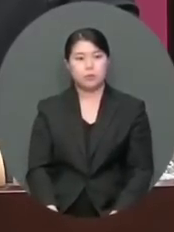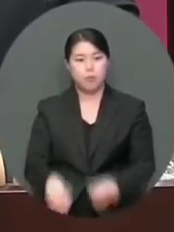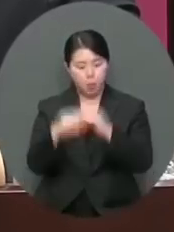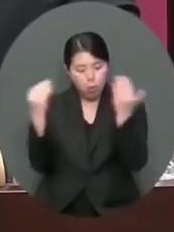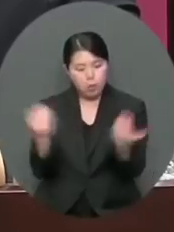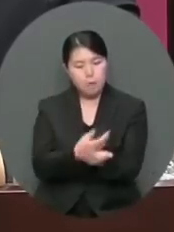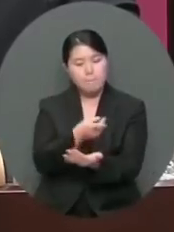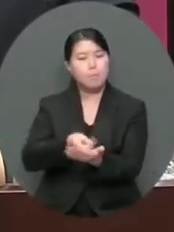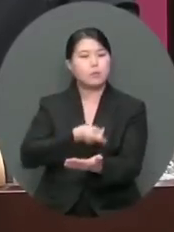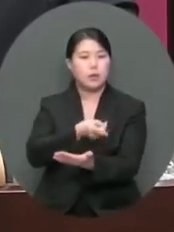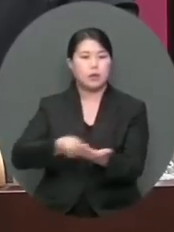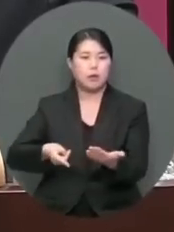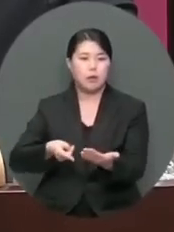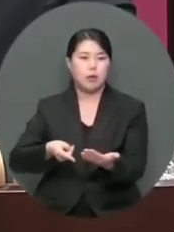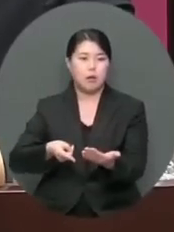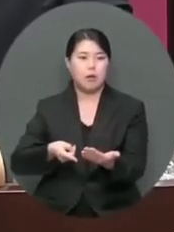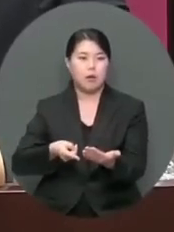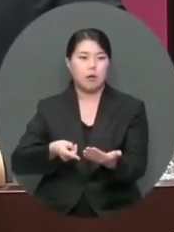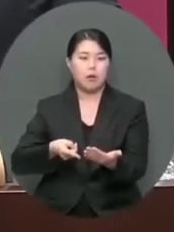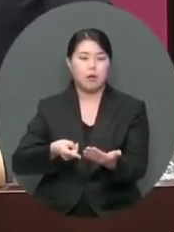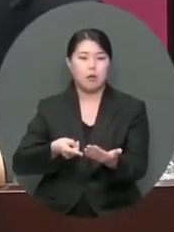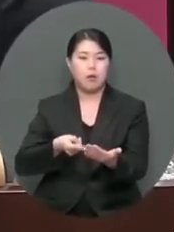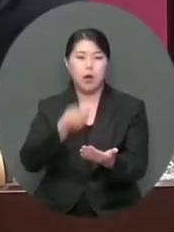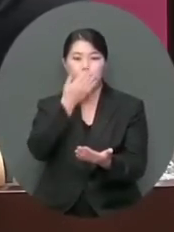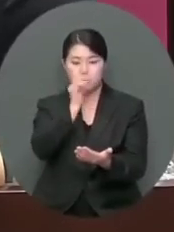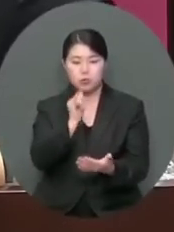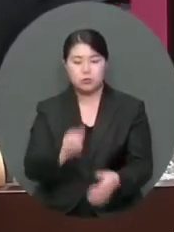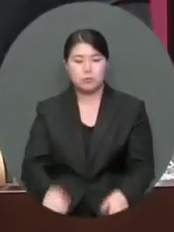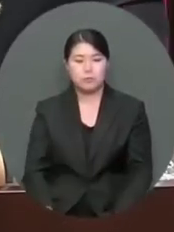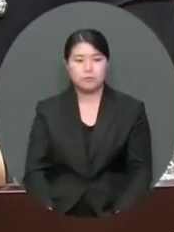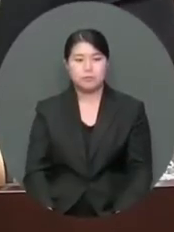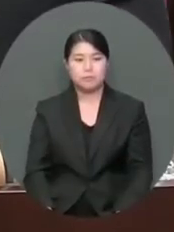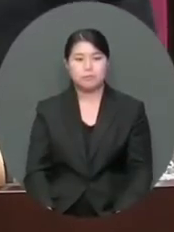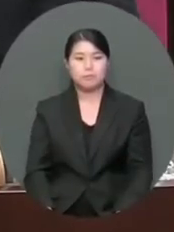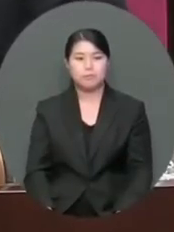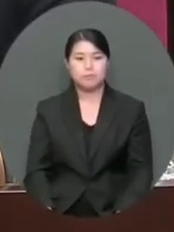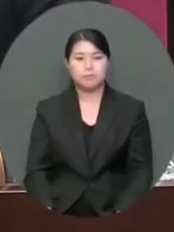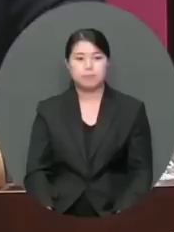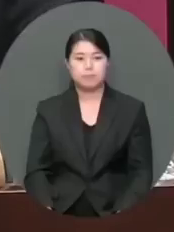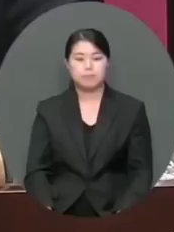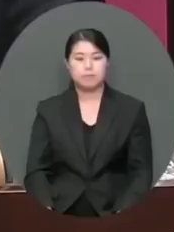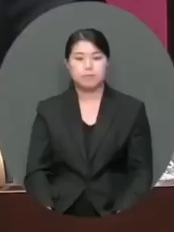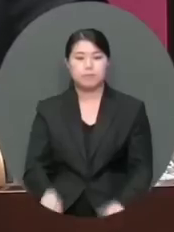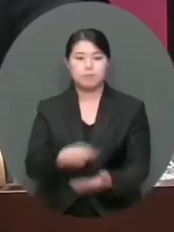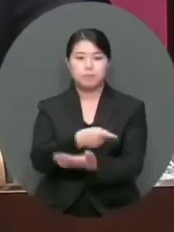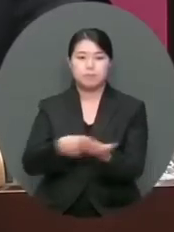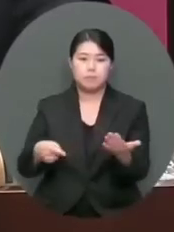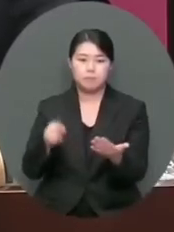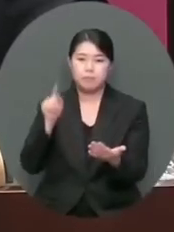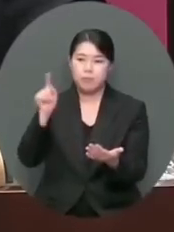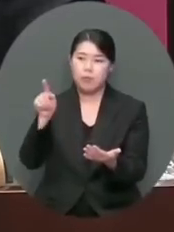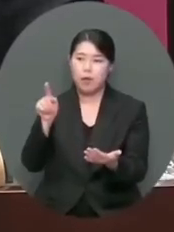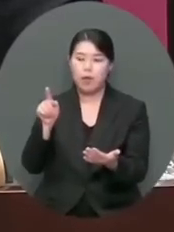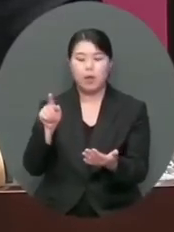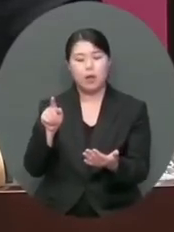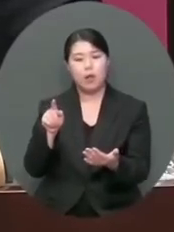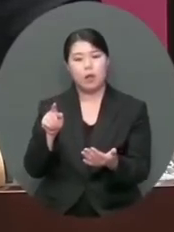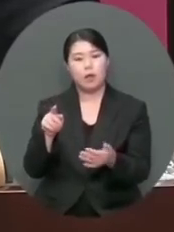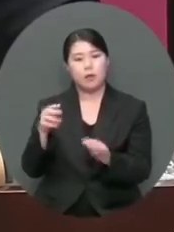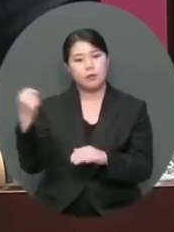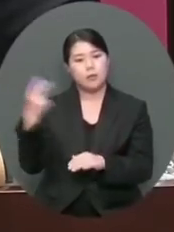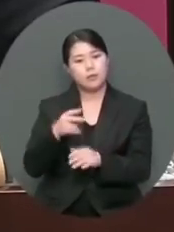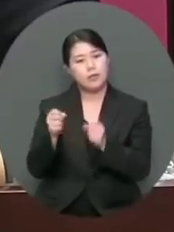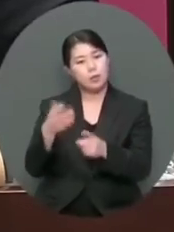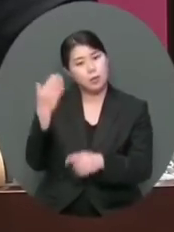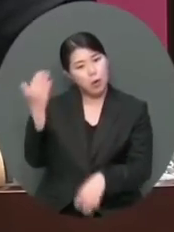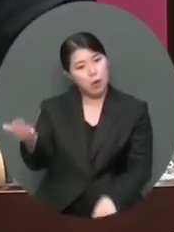보상 조치까지 될 수만 있다면 그렇게 하도록 하겠습니다. 손실을 잃은 영업사원 1호에게 기회를 다시 한번